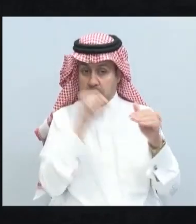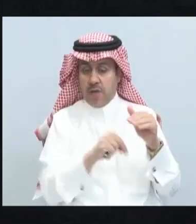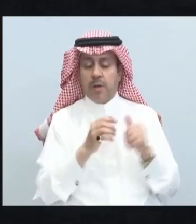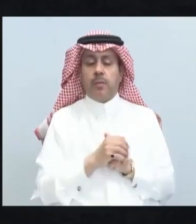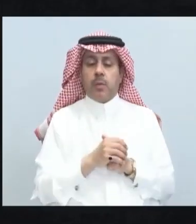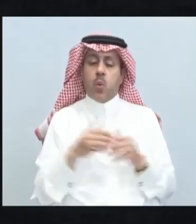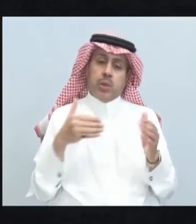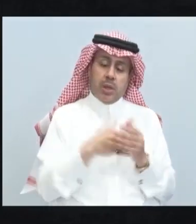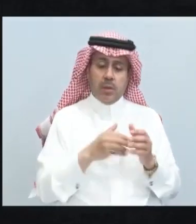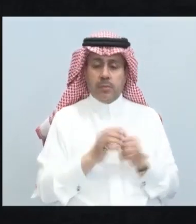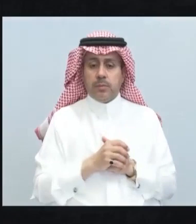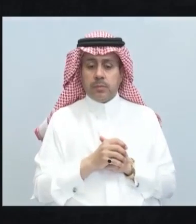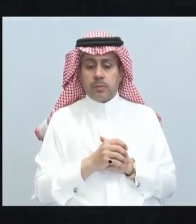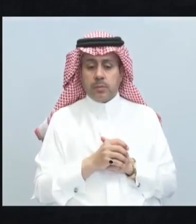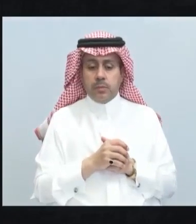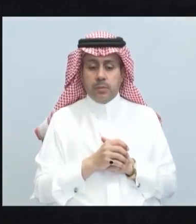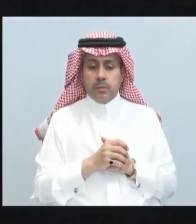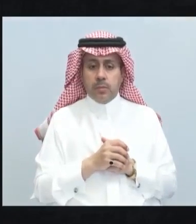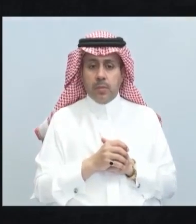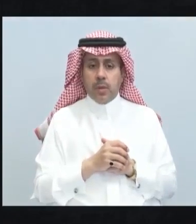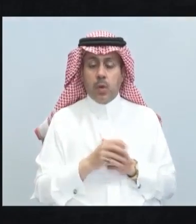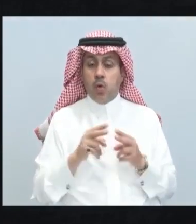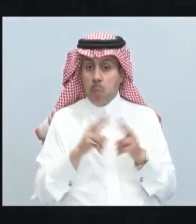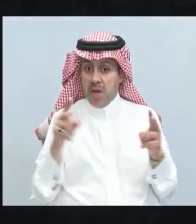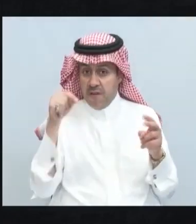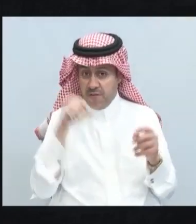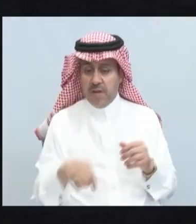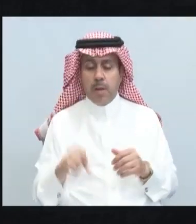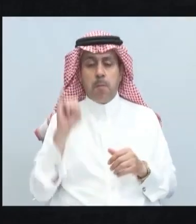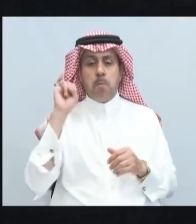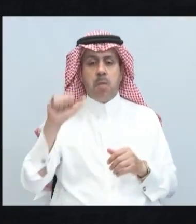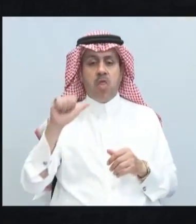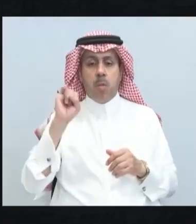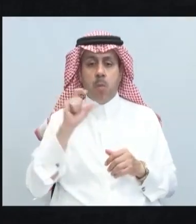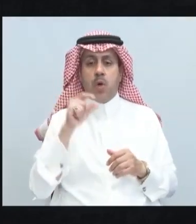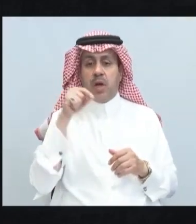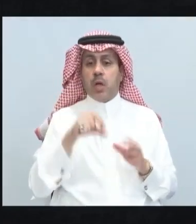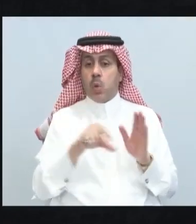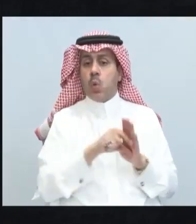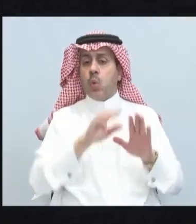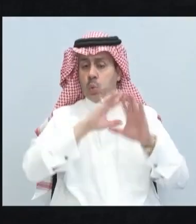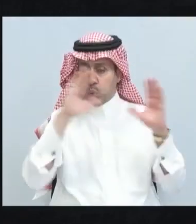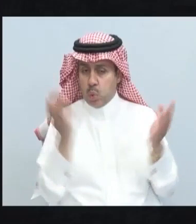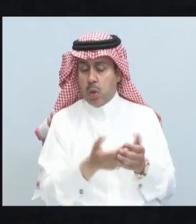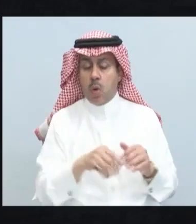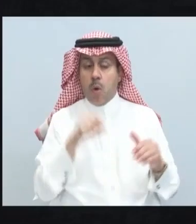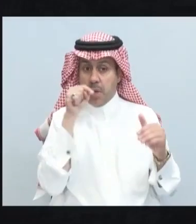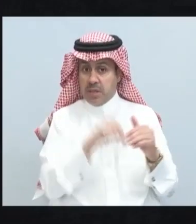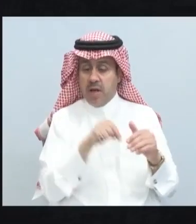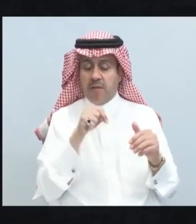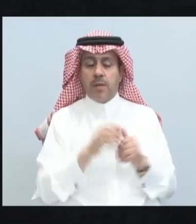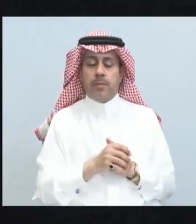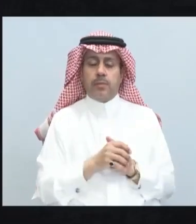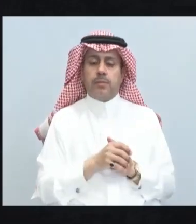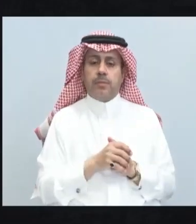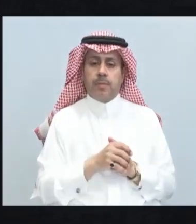من ذلكم الموضوع الذي نبين فيه مضمونا كل صوره ومغزاها في مقاصدها